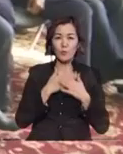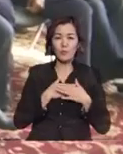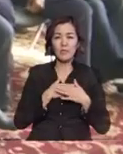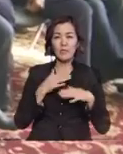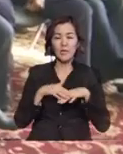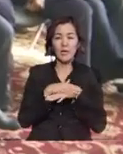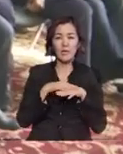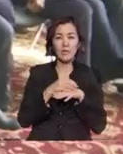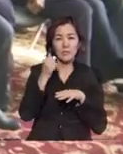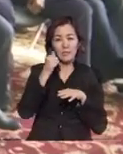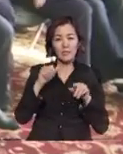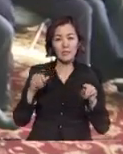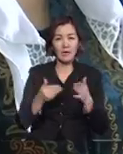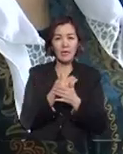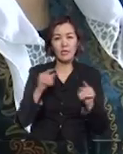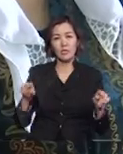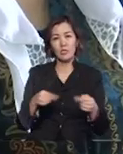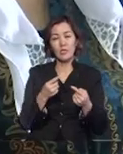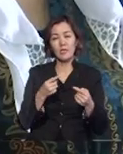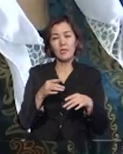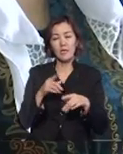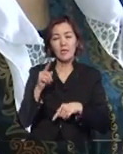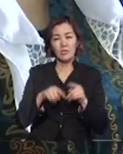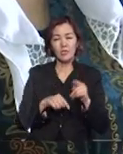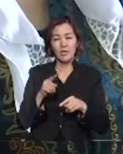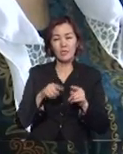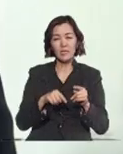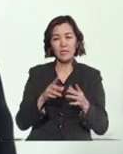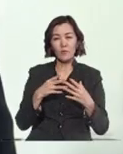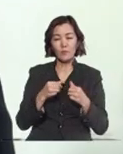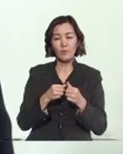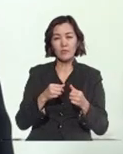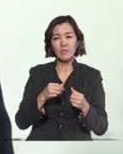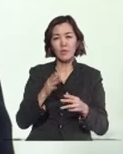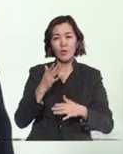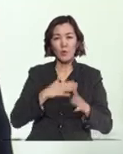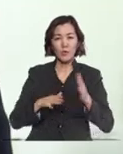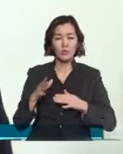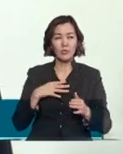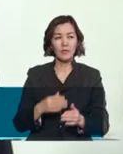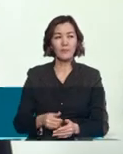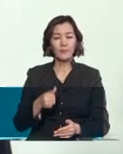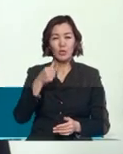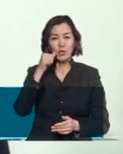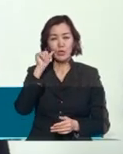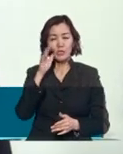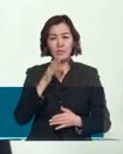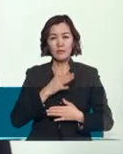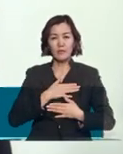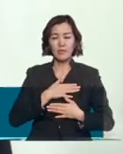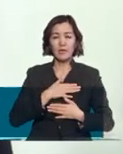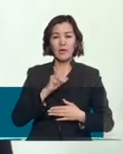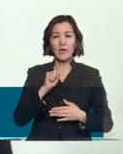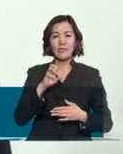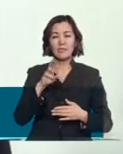жадында қайта жаңғырғанына жақындары дән риза. Мінекей кешегі ортамызда жүрген Асқарым